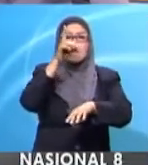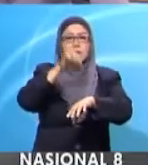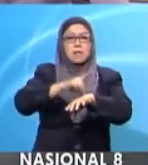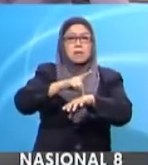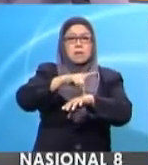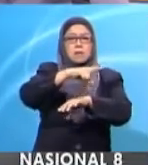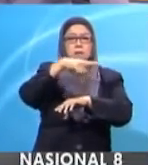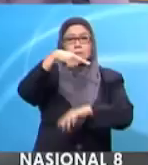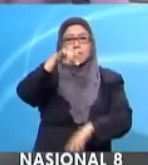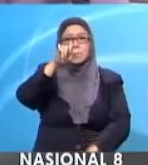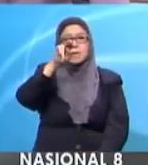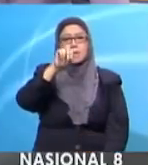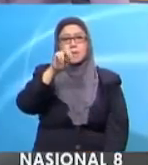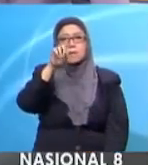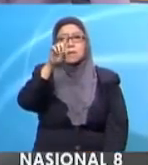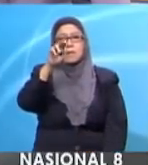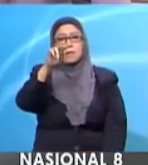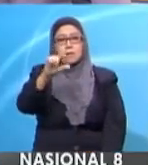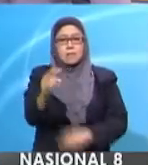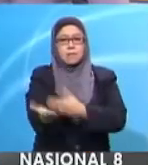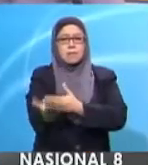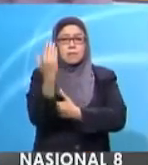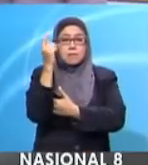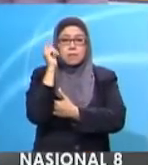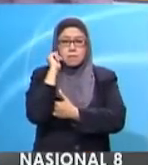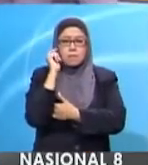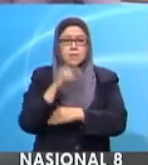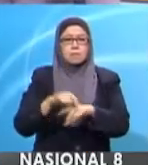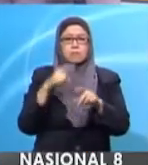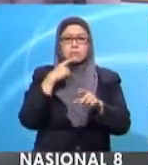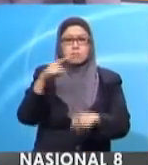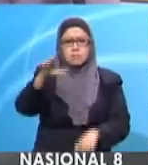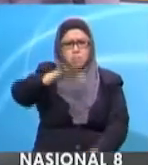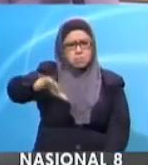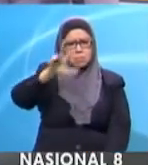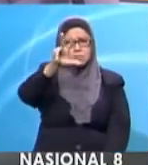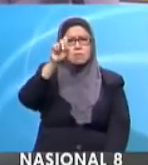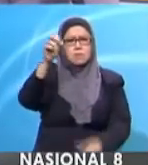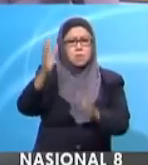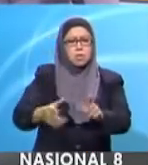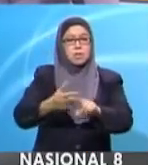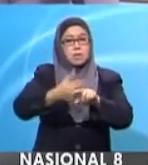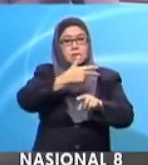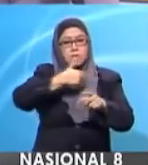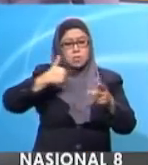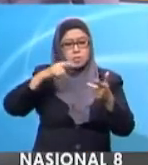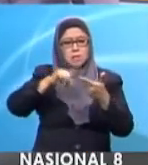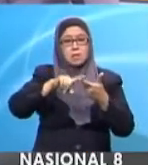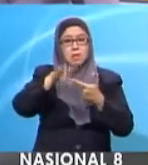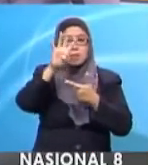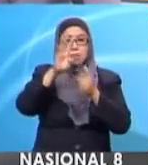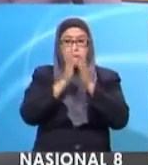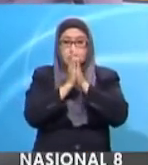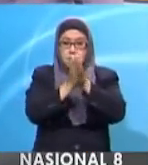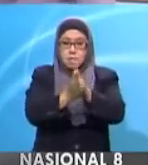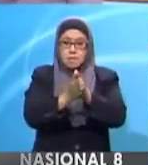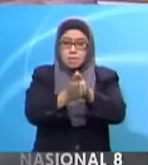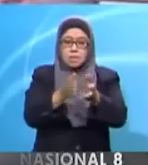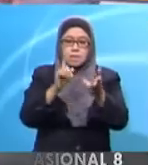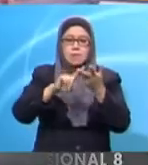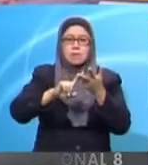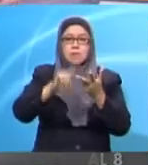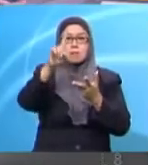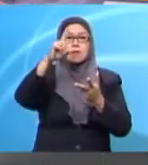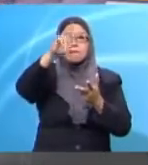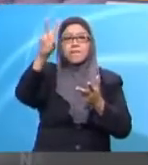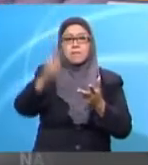lembu pendang pagi tadi mereka terdiri daripada 30 warga Indonesia empat warga Myanmar dan Seorang warga